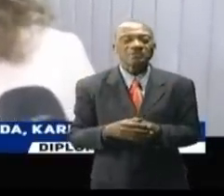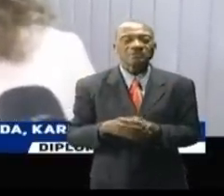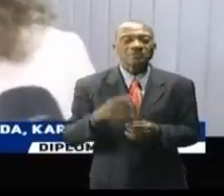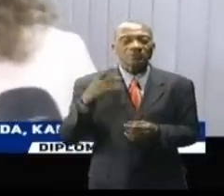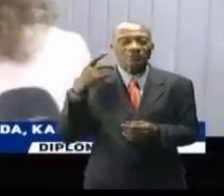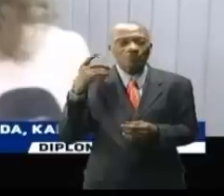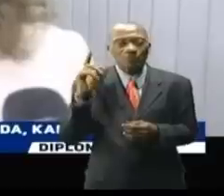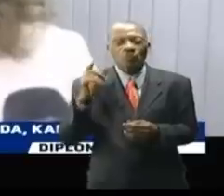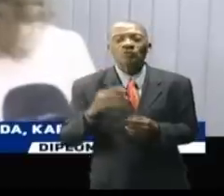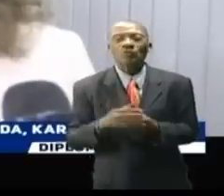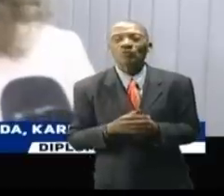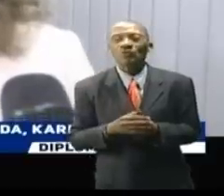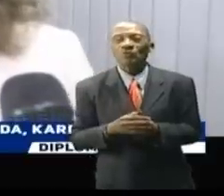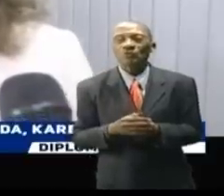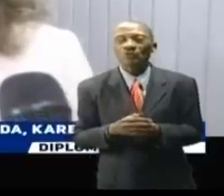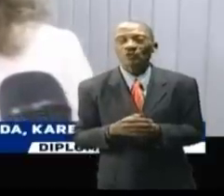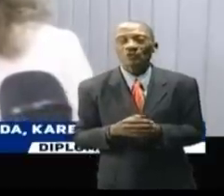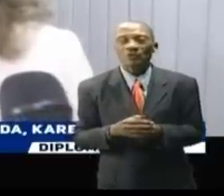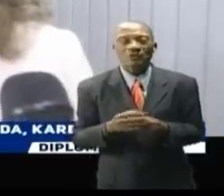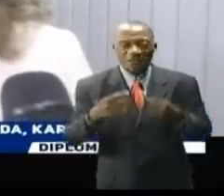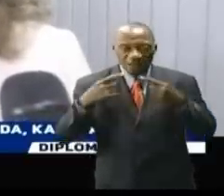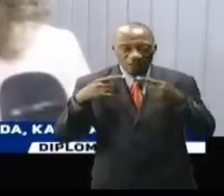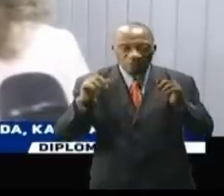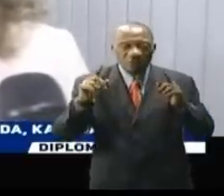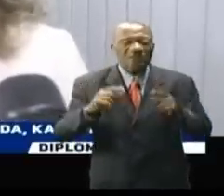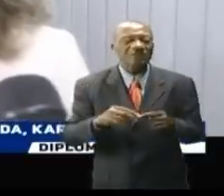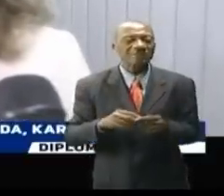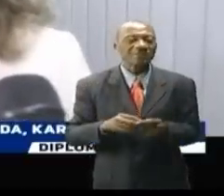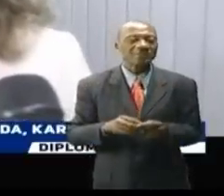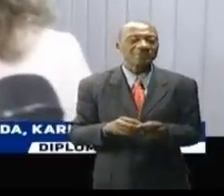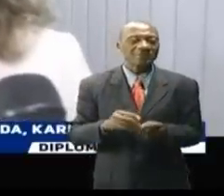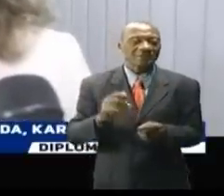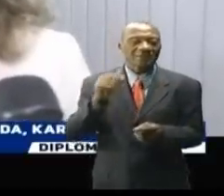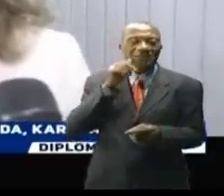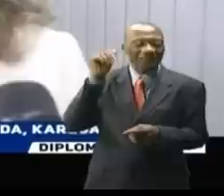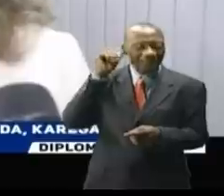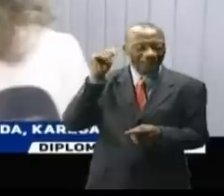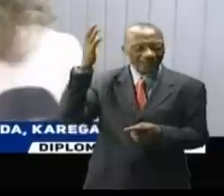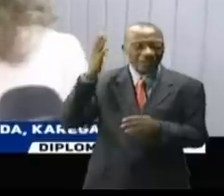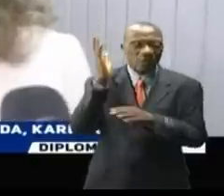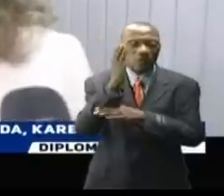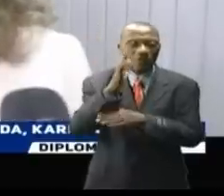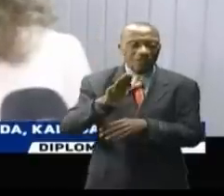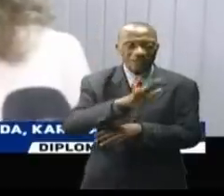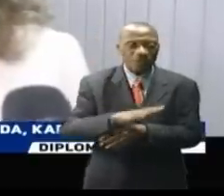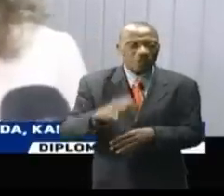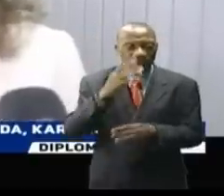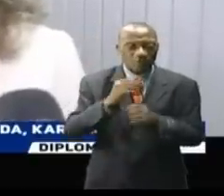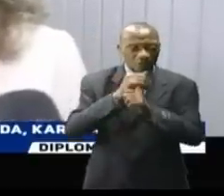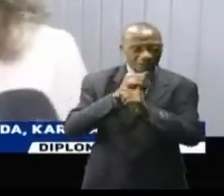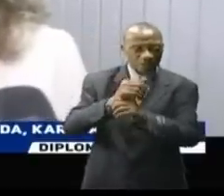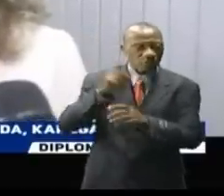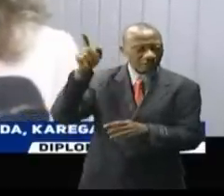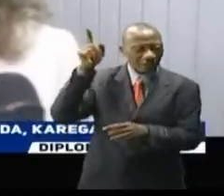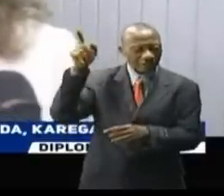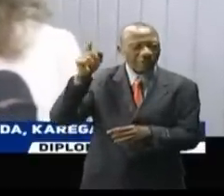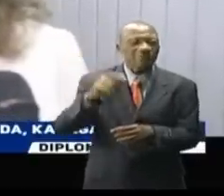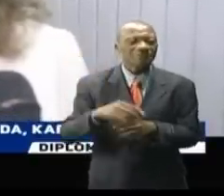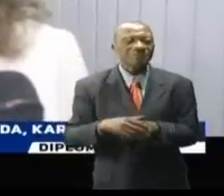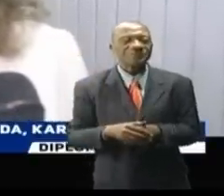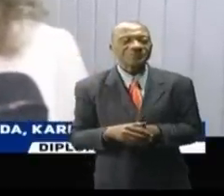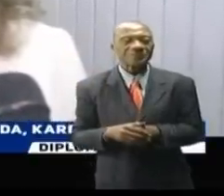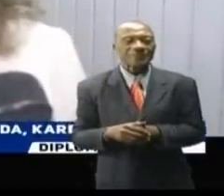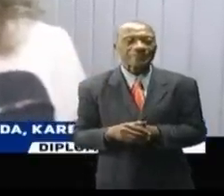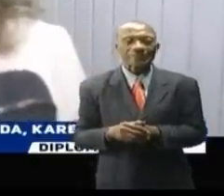déclaration qui a été faite hier au Conseil national de sécurité des Nations Unies, qui a inclus cette déclaration que